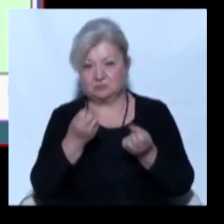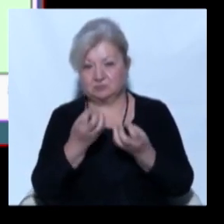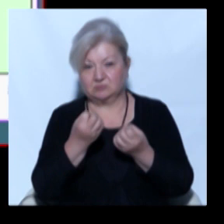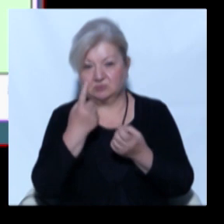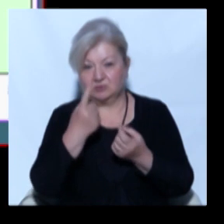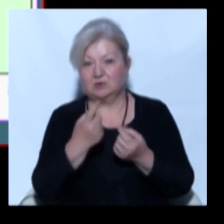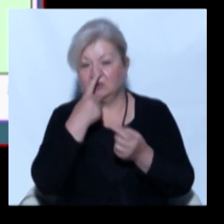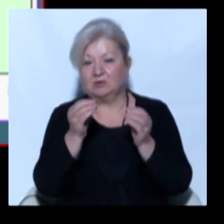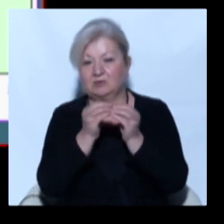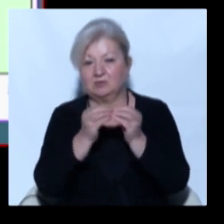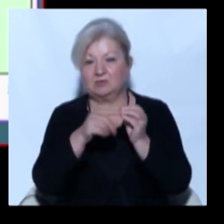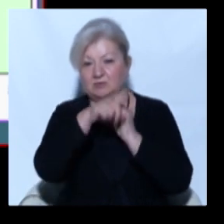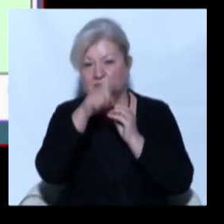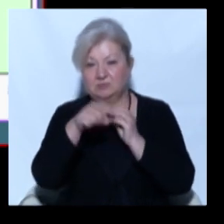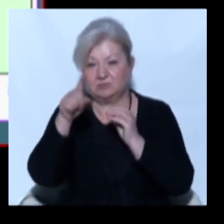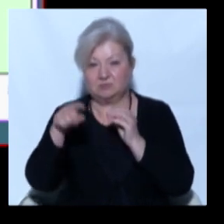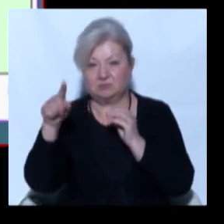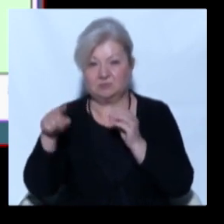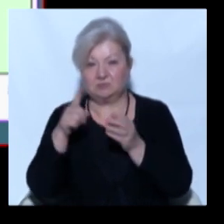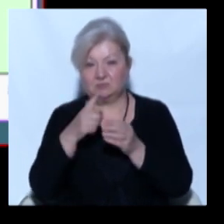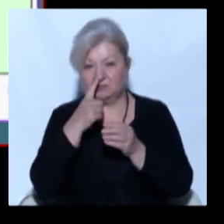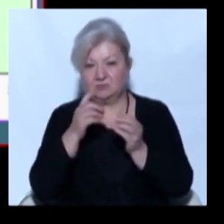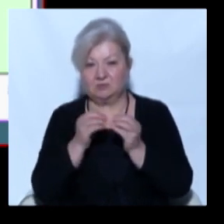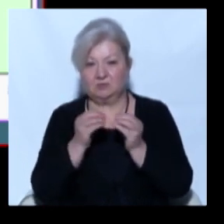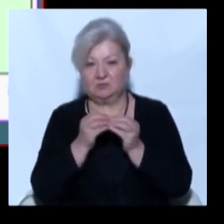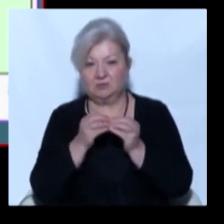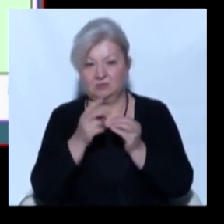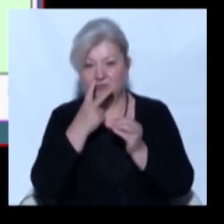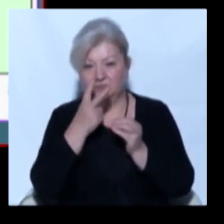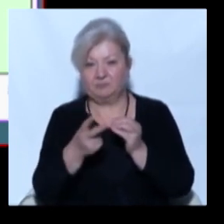შემთხვევა კიდევ ერთი და იგივე ამპლიტუდების შემთხვევა